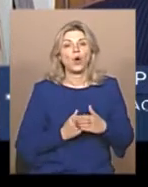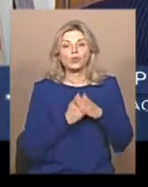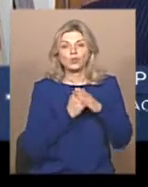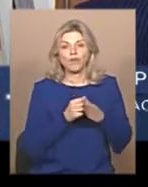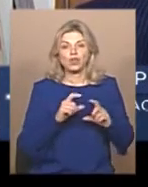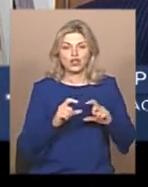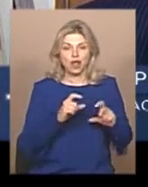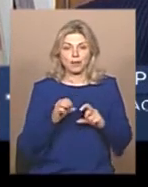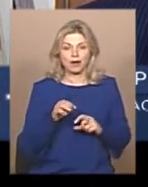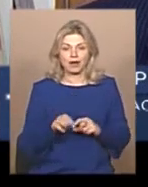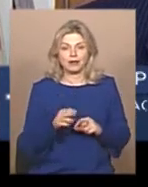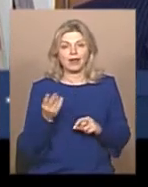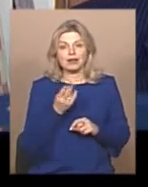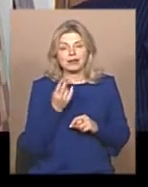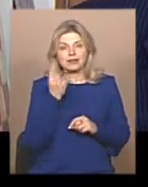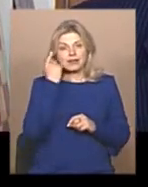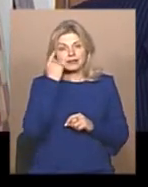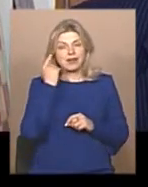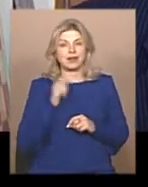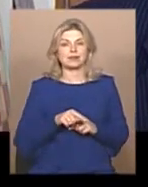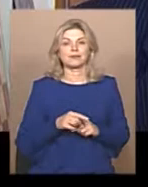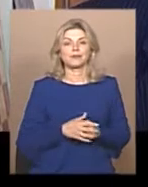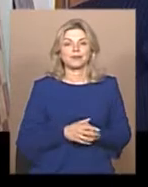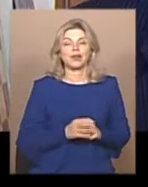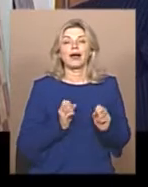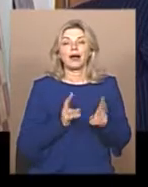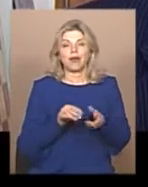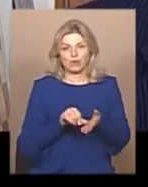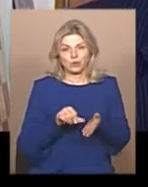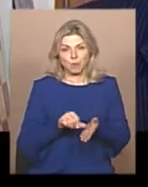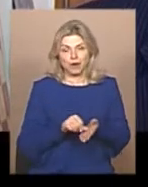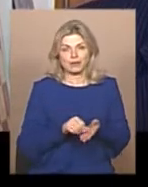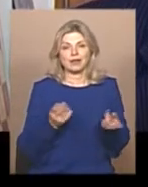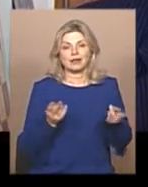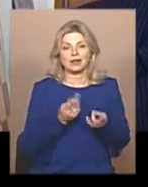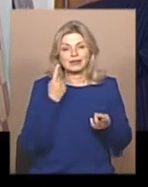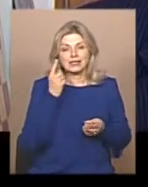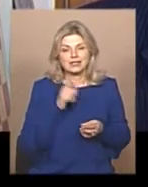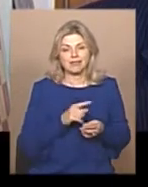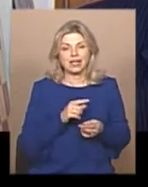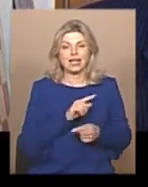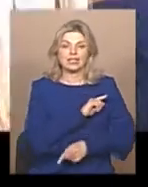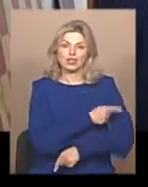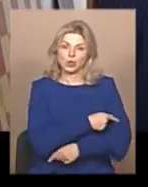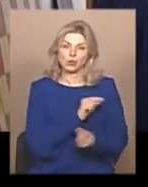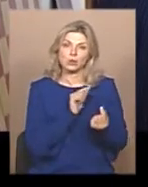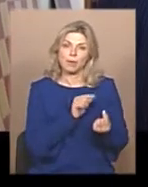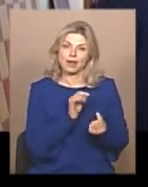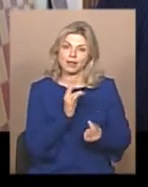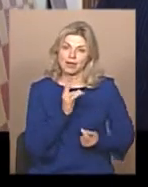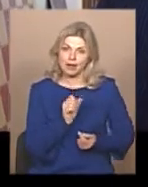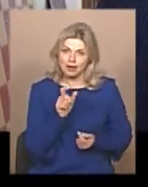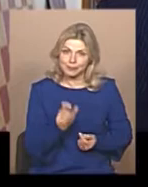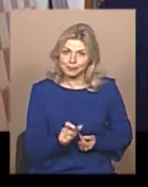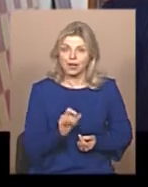шахмат, надо знать, как выступать, надо знать силу соперника. Я